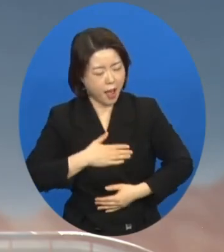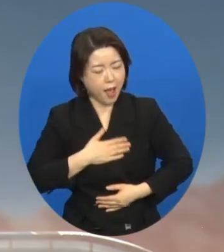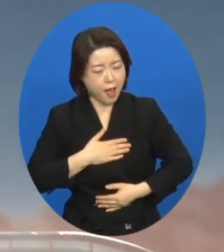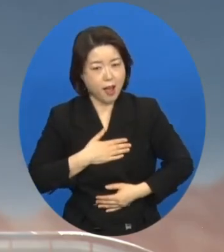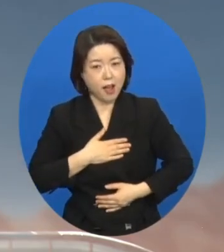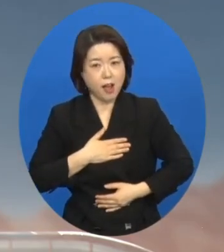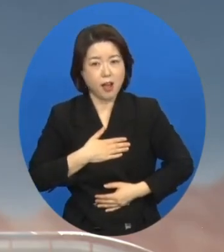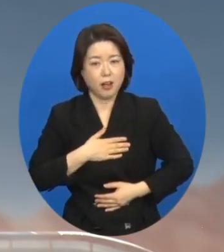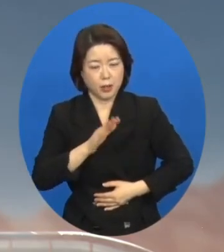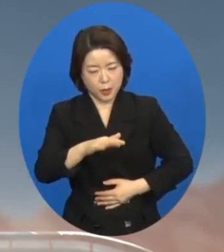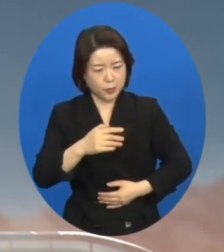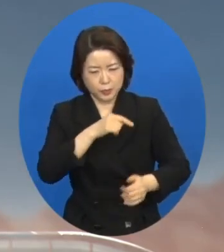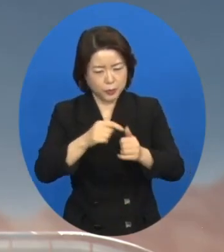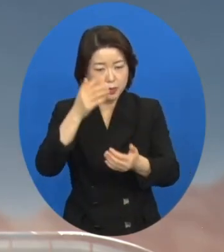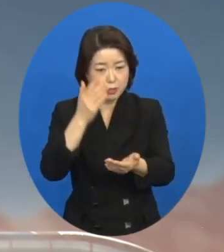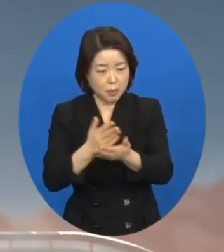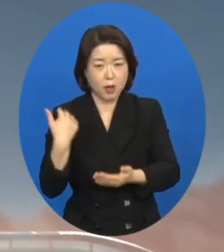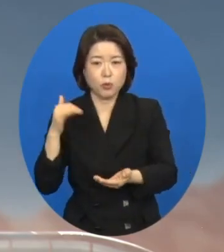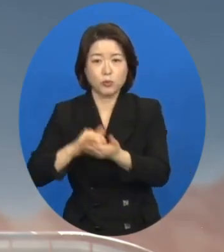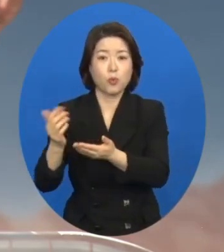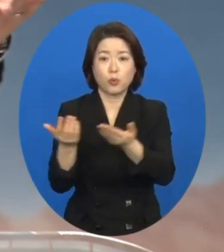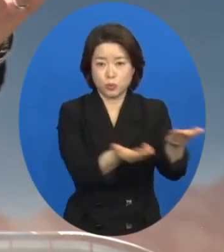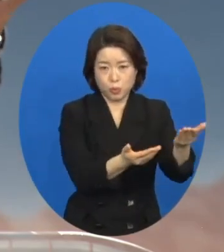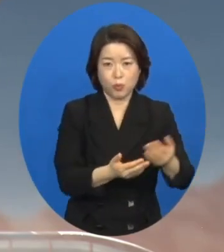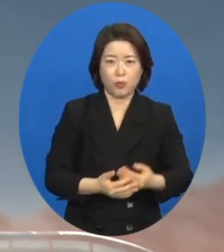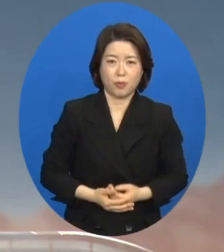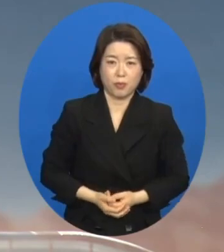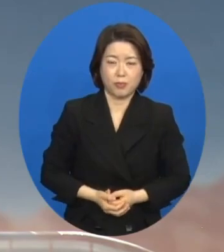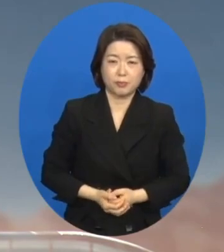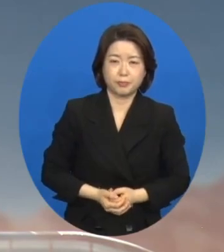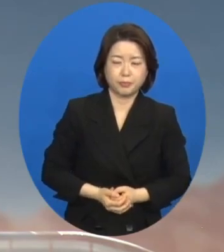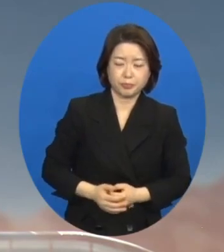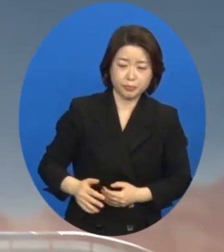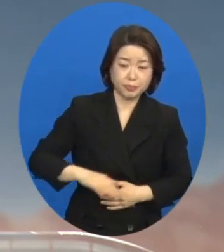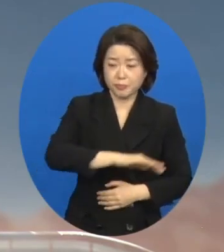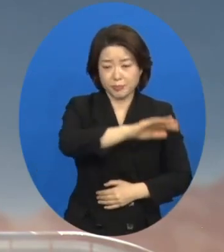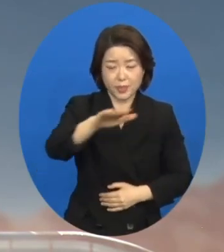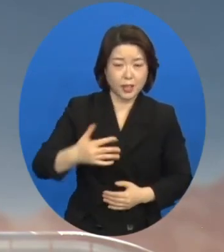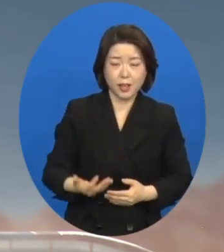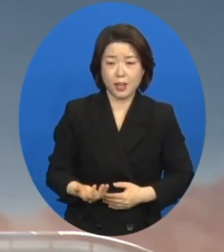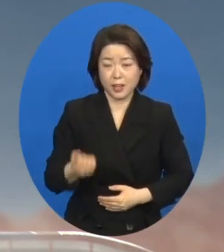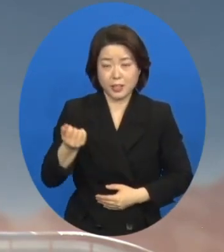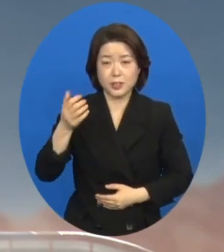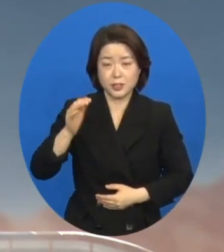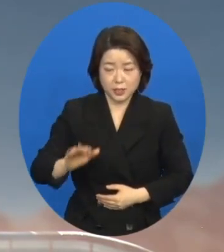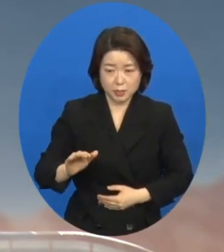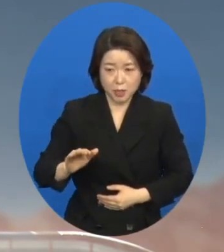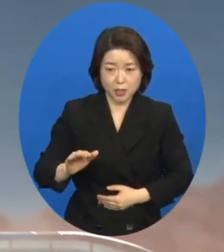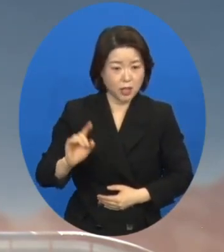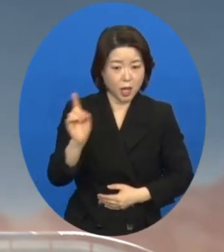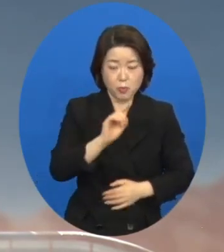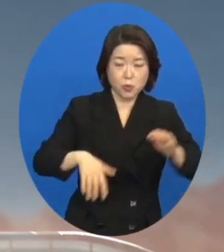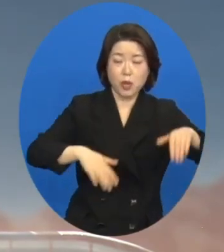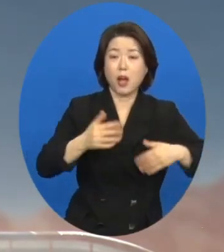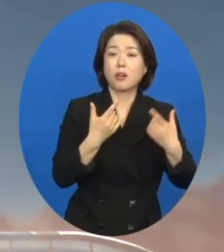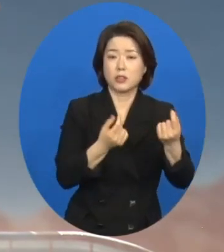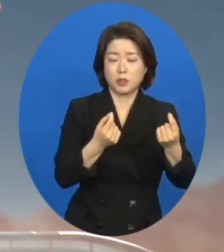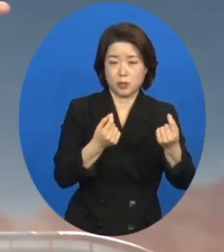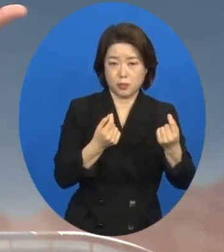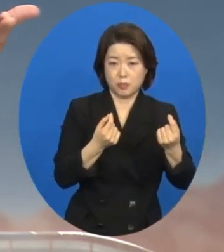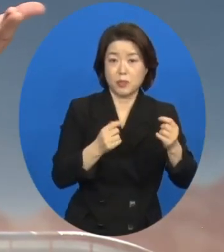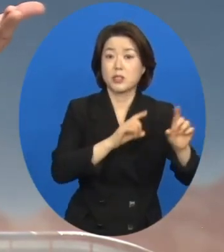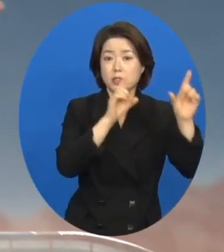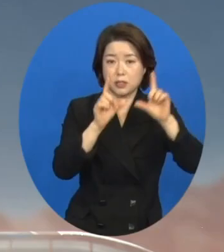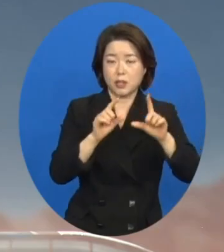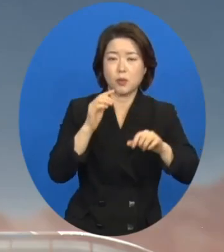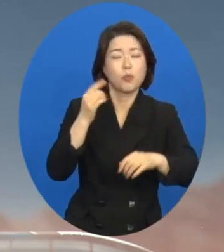지금 이 아브라함의 재물관은 뭐냐면 모든 것을 가졌지만 아무것도 가지지 않은 것처럼. 왜요? 다 하나님의 것이니까